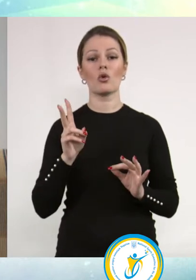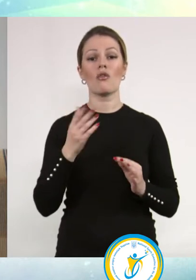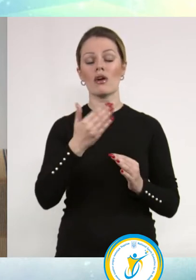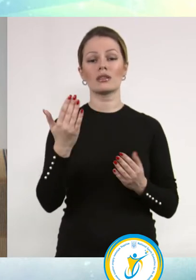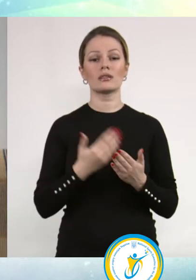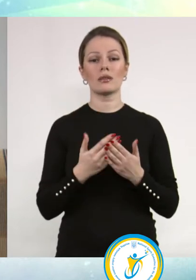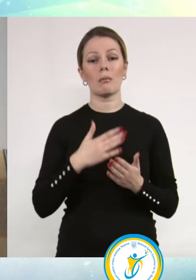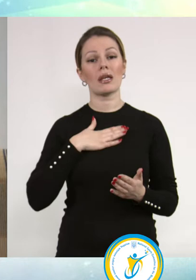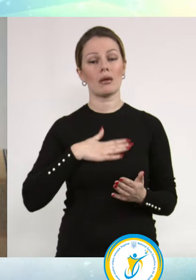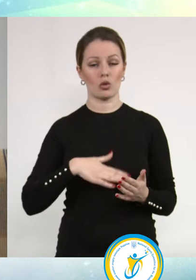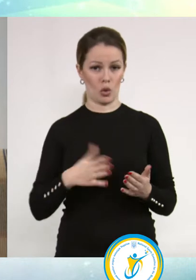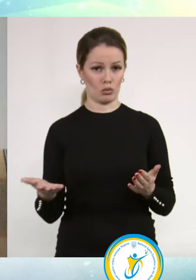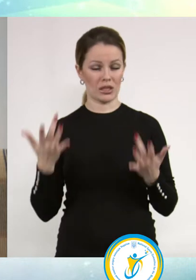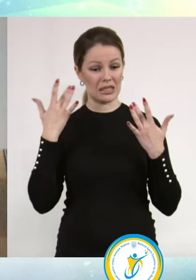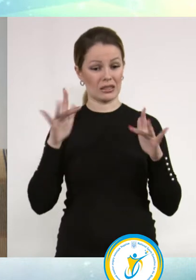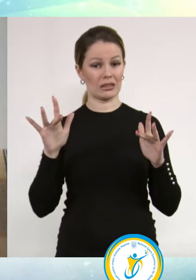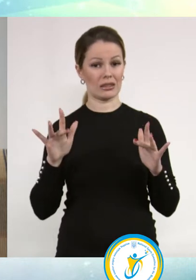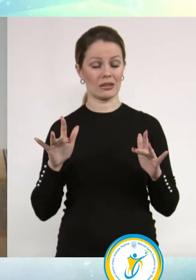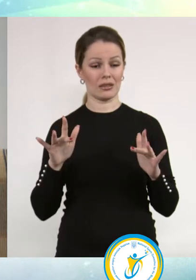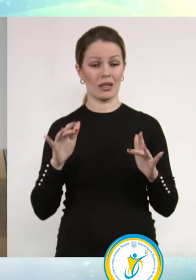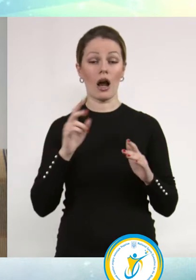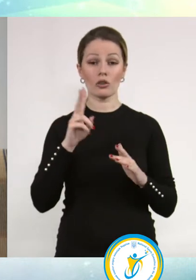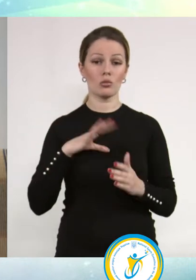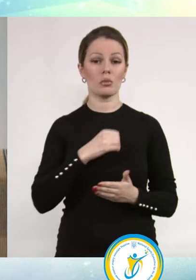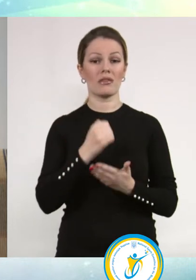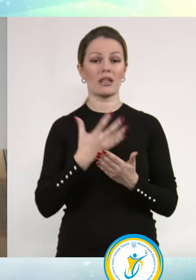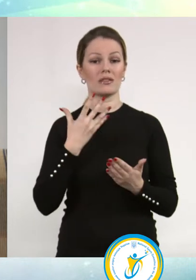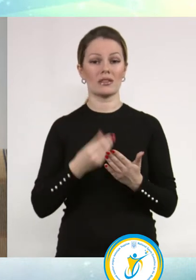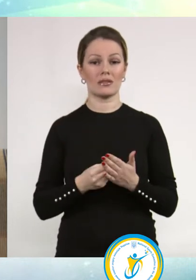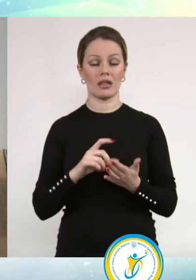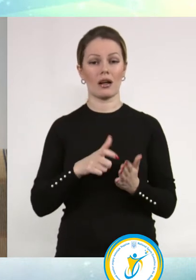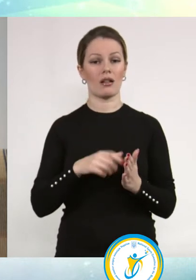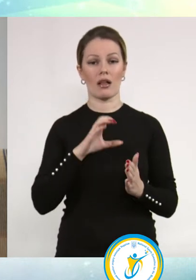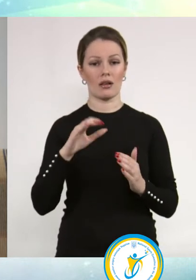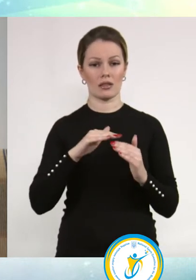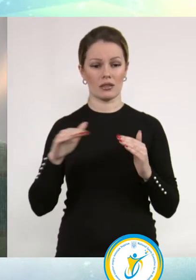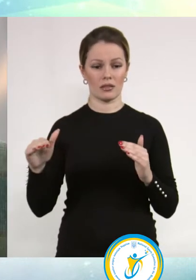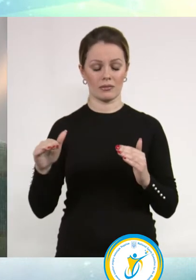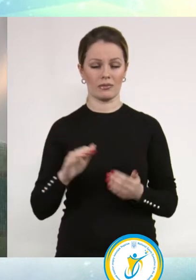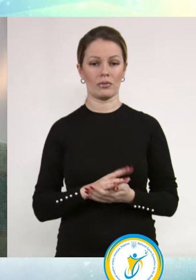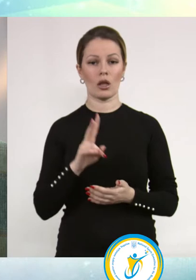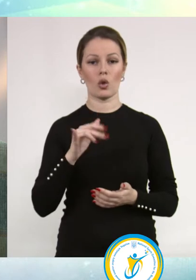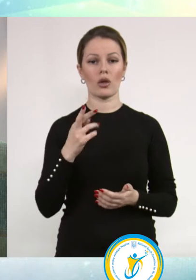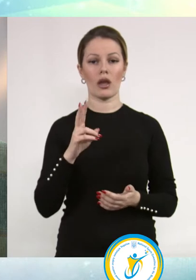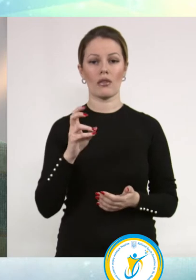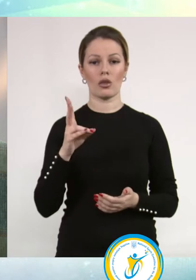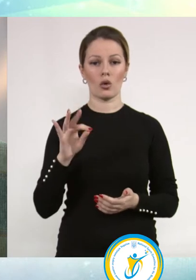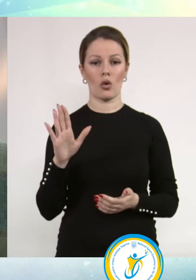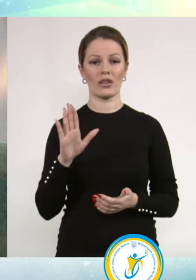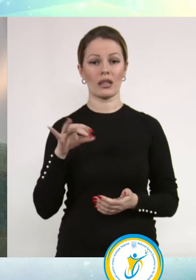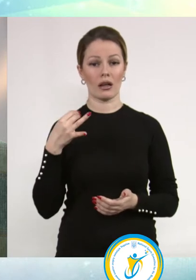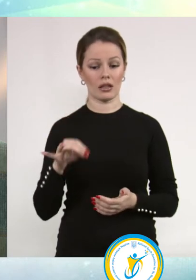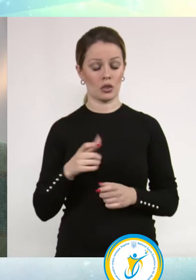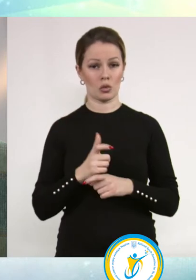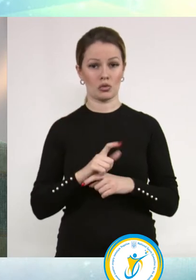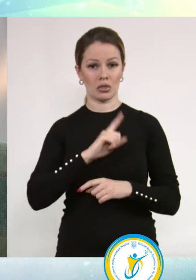спортсменів-паралімпійців, хто вас, наприклад, приємно здивував? А хто підтвердив свій клас? Лук'яненко Віталій. Він мене